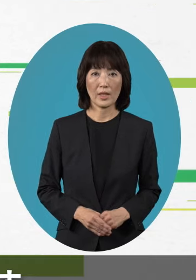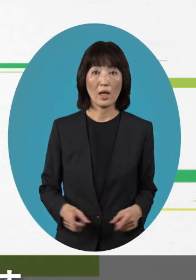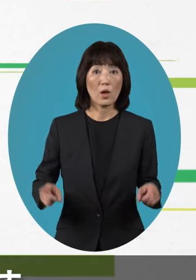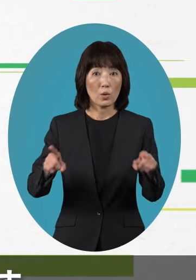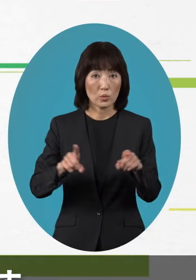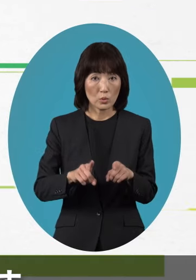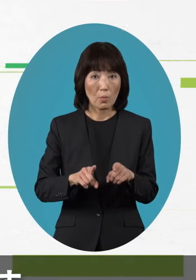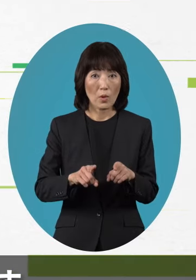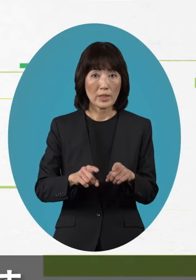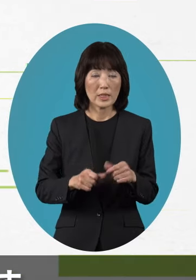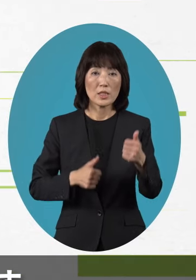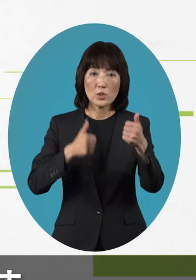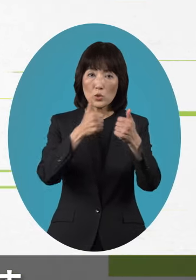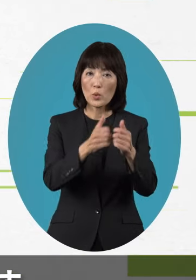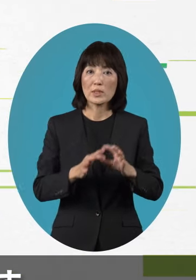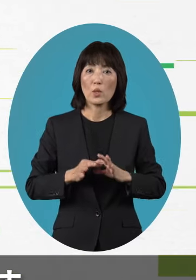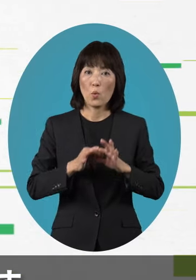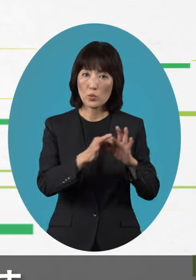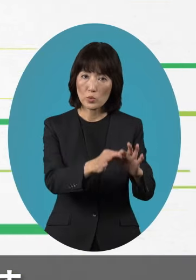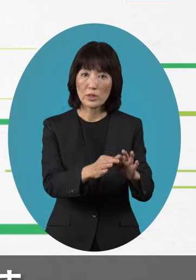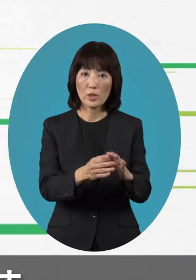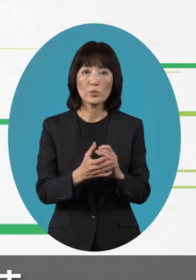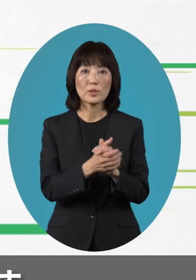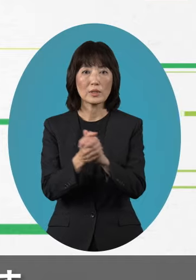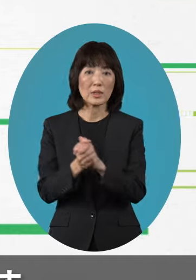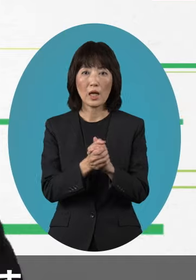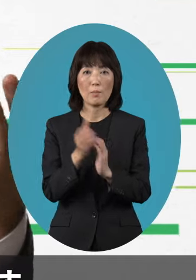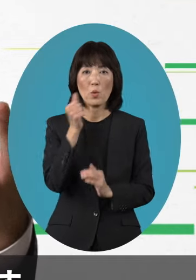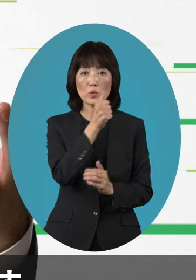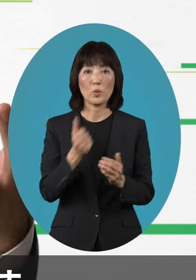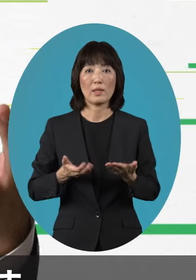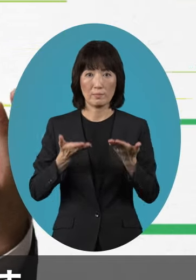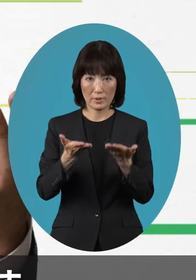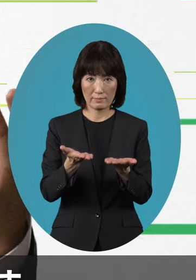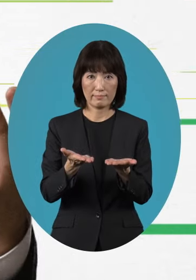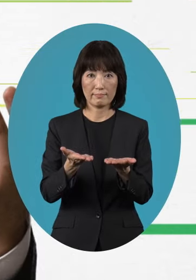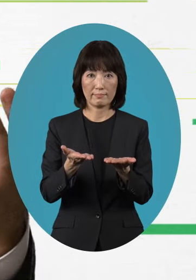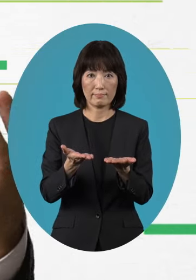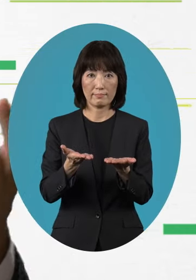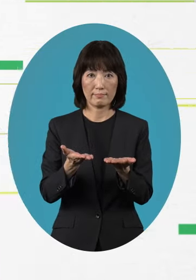それでは共に挑戦を続ける仲間を紹介します。